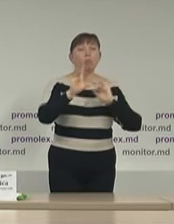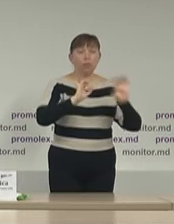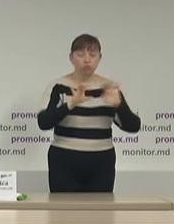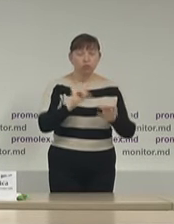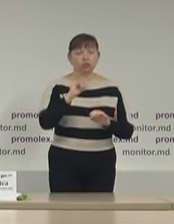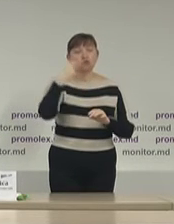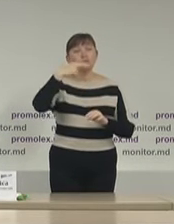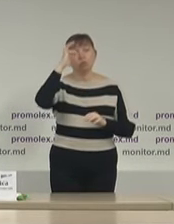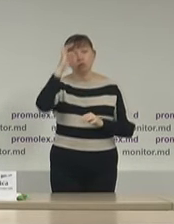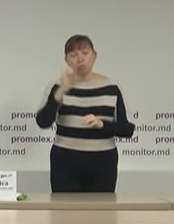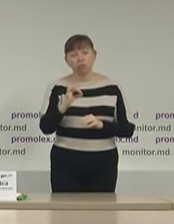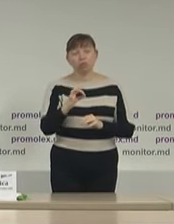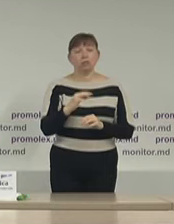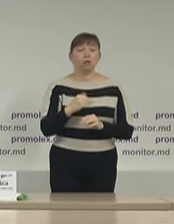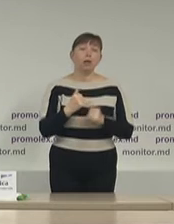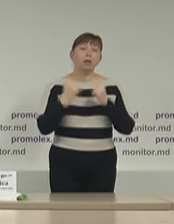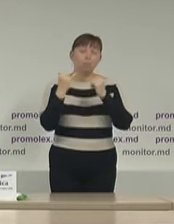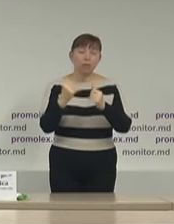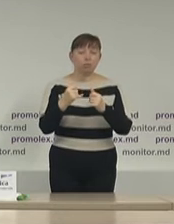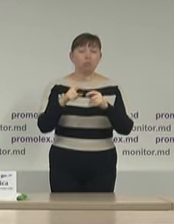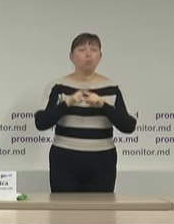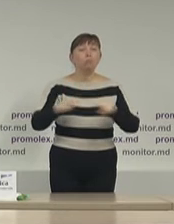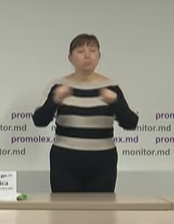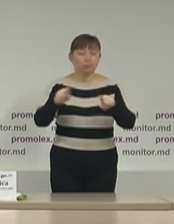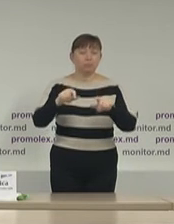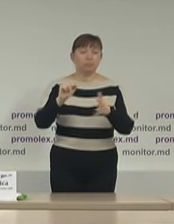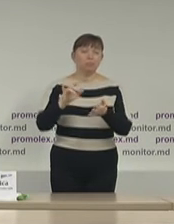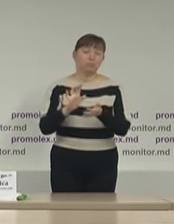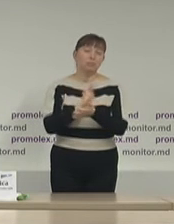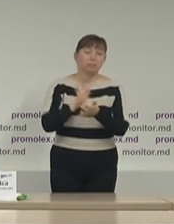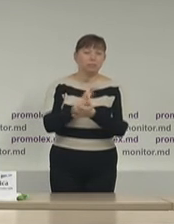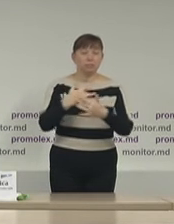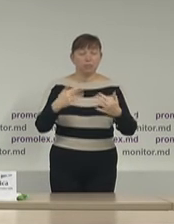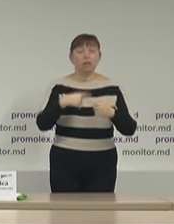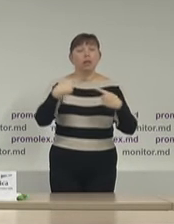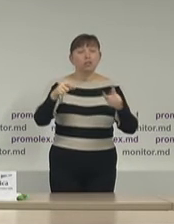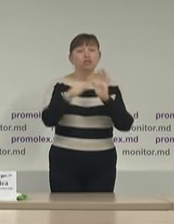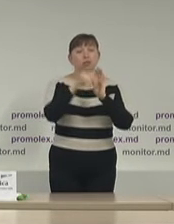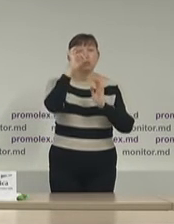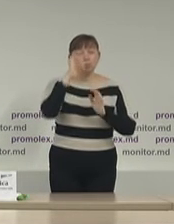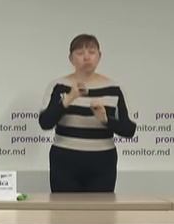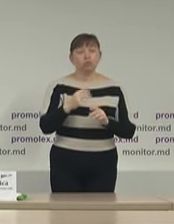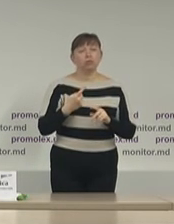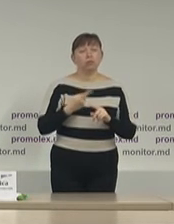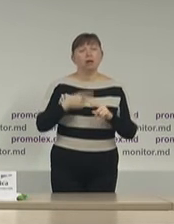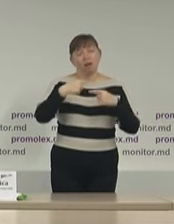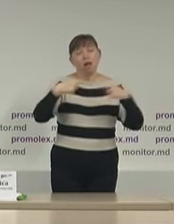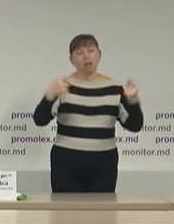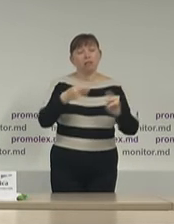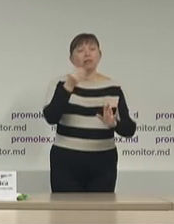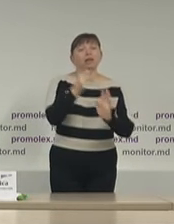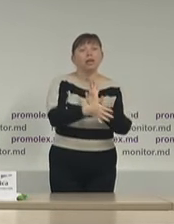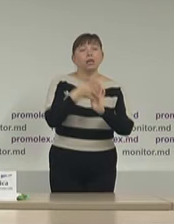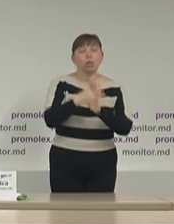de 20% pentru materiale promoționale. Restul, 6%, sunt alte tipuri de